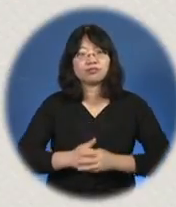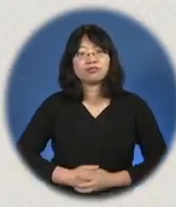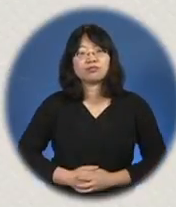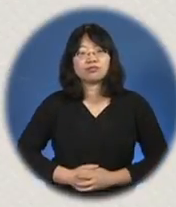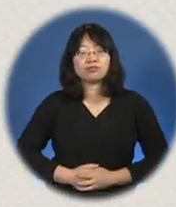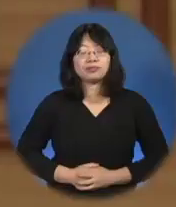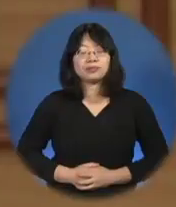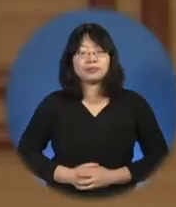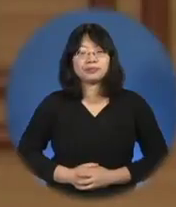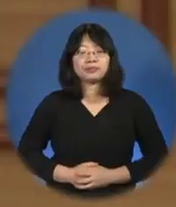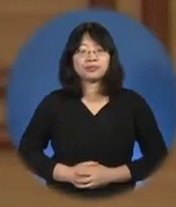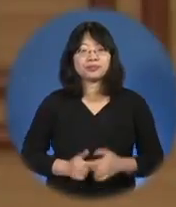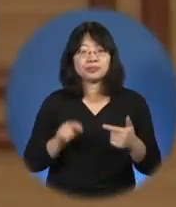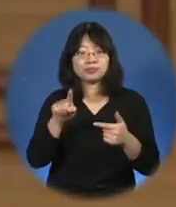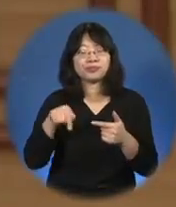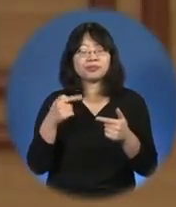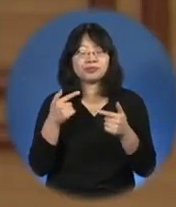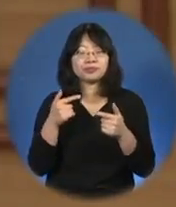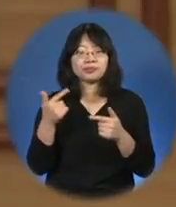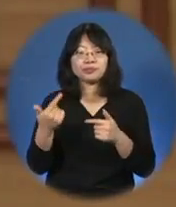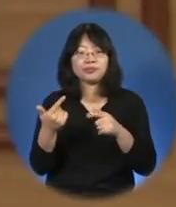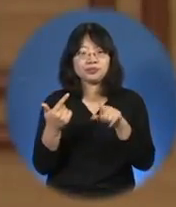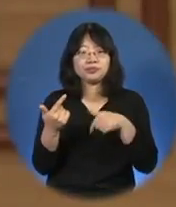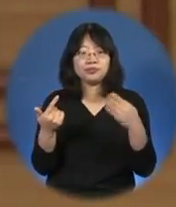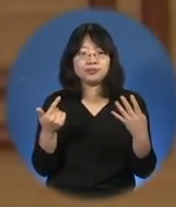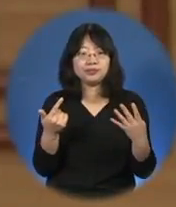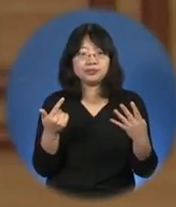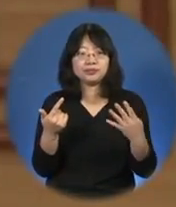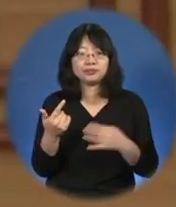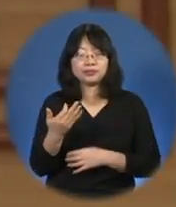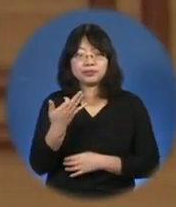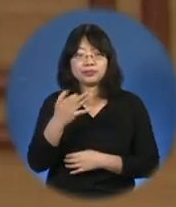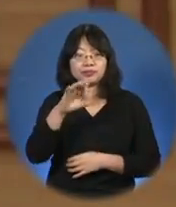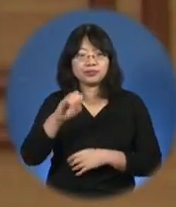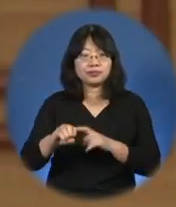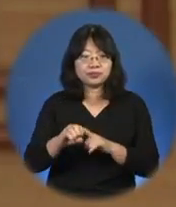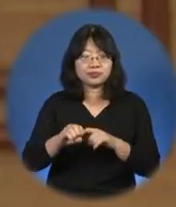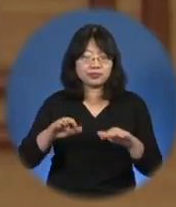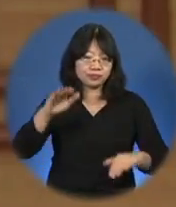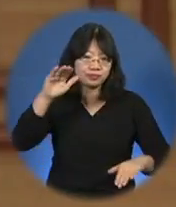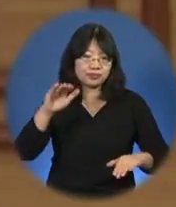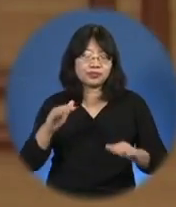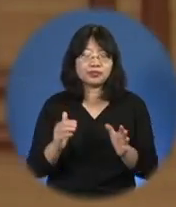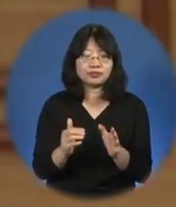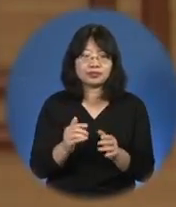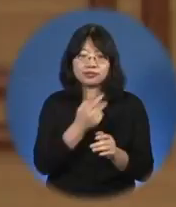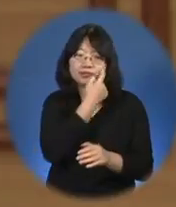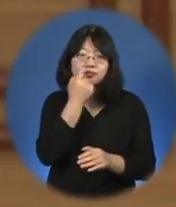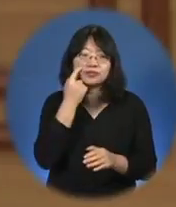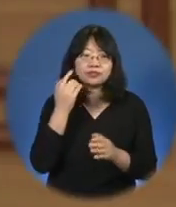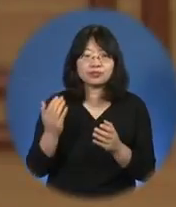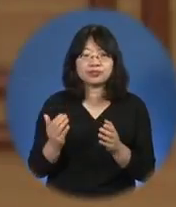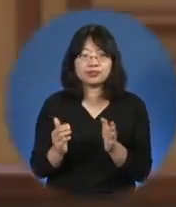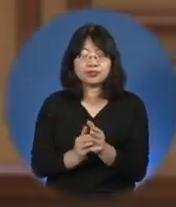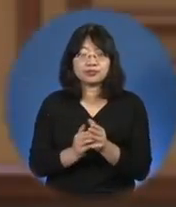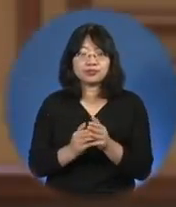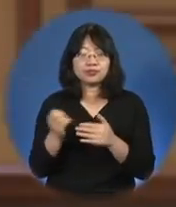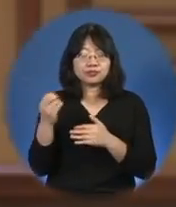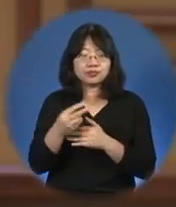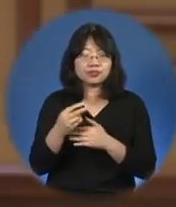40.5% 이렇게 해서 6대 4 정도로 네, 19% 정확히 편차가 생긴 것으로 확인이 됐습니다.